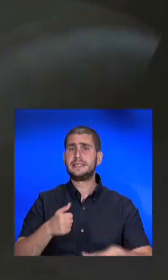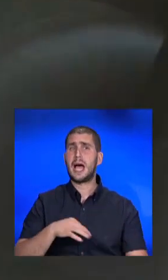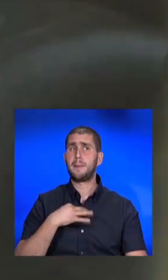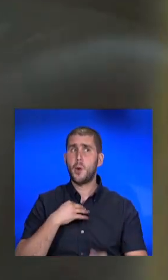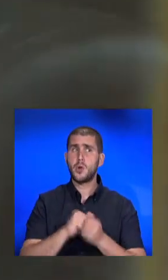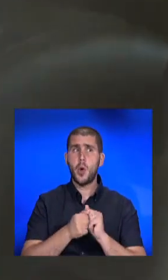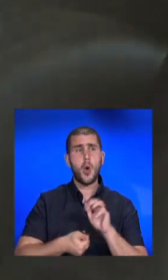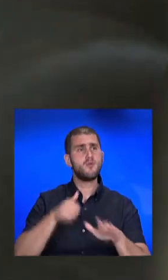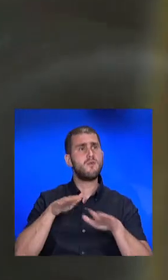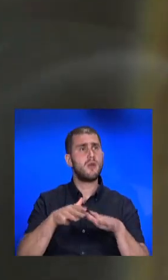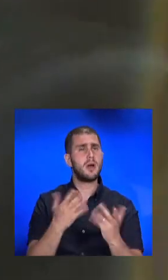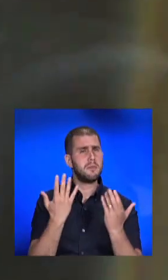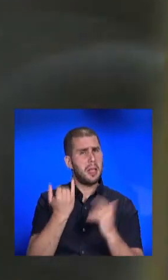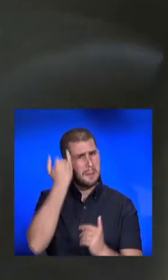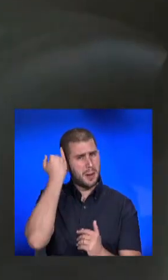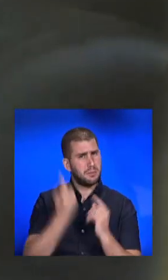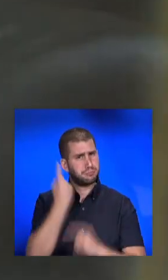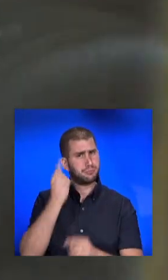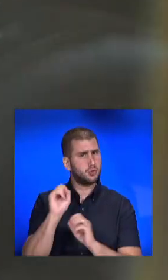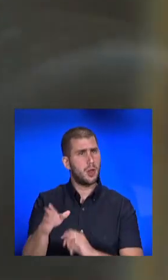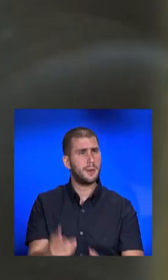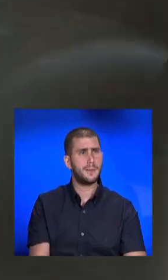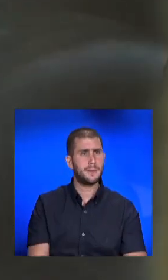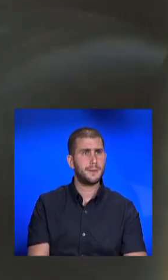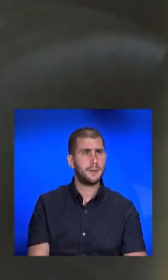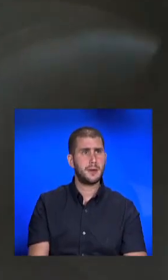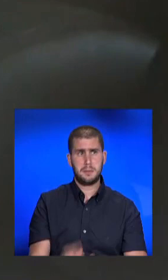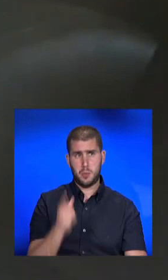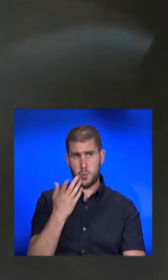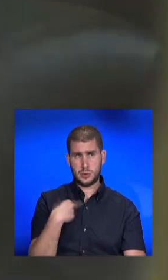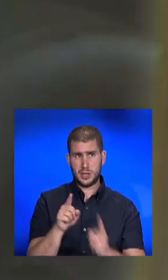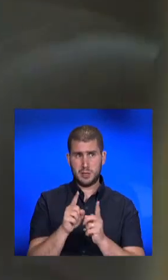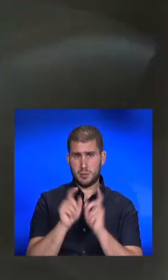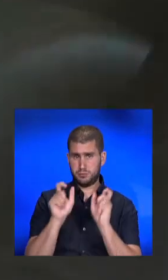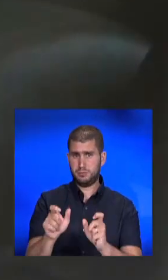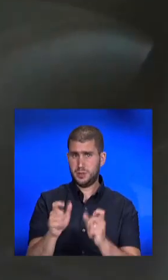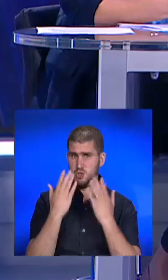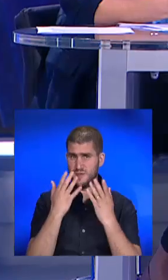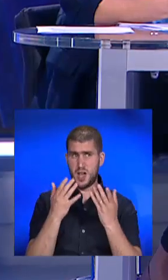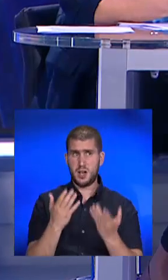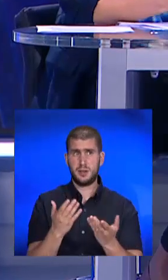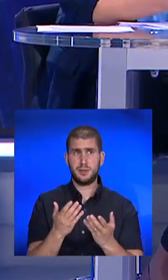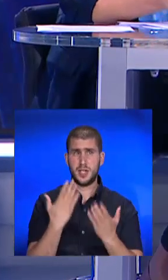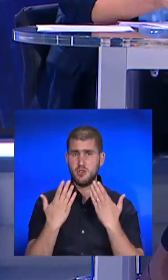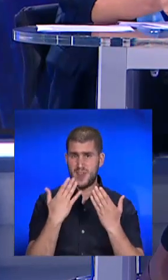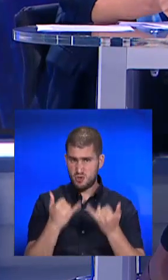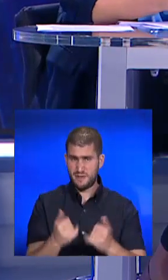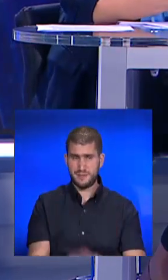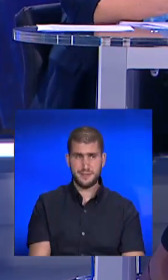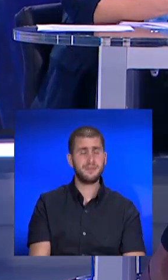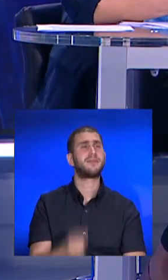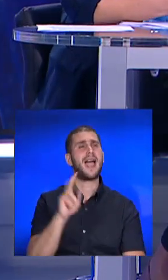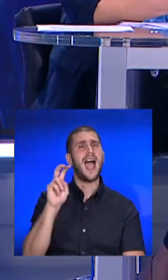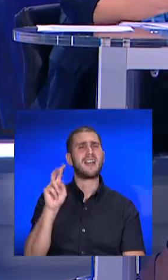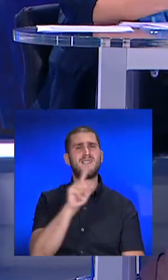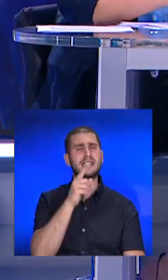ראש ממשלה. ממתי פקיד? אלא מה, היא רוצה לטפל את הישיבה עכשיו. כן, זה עקיבא וייס